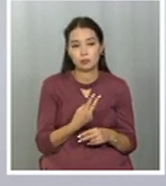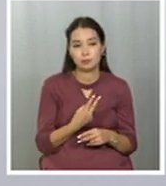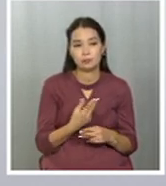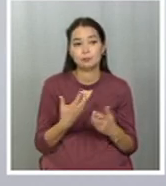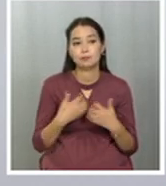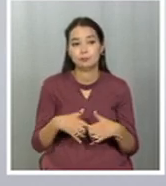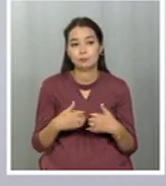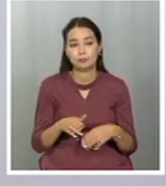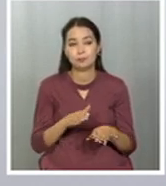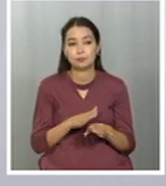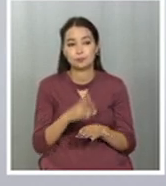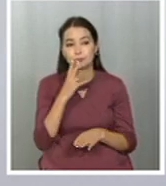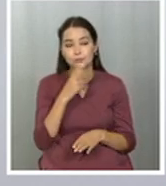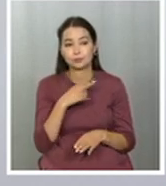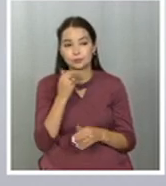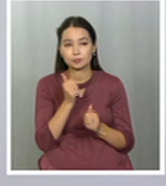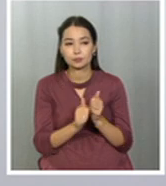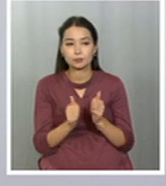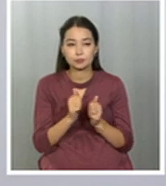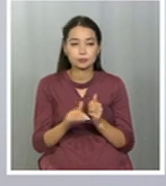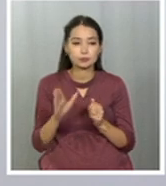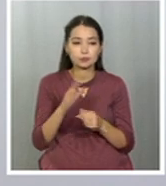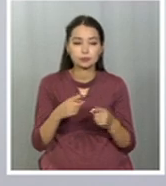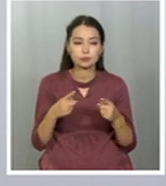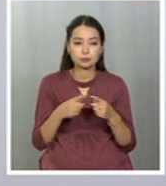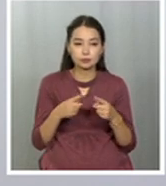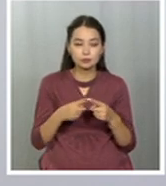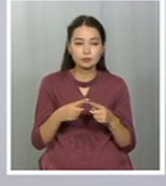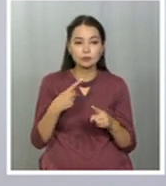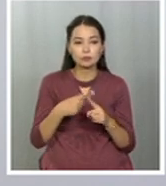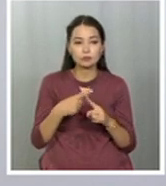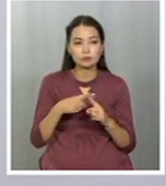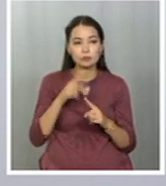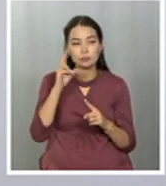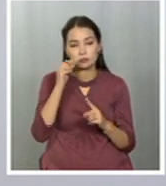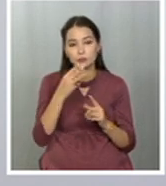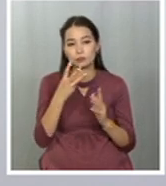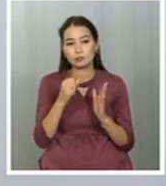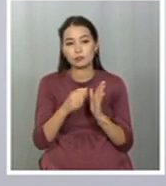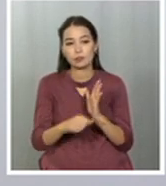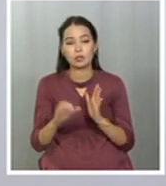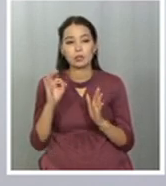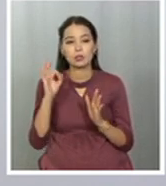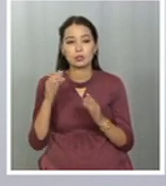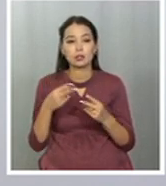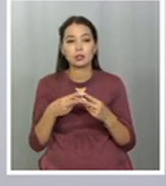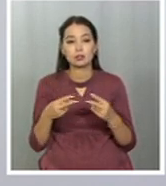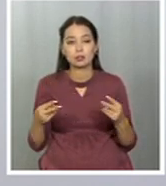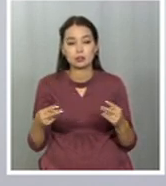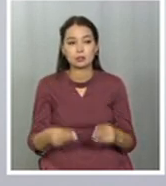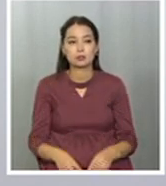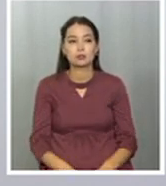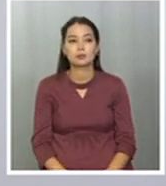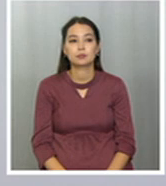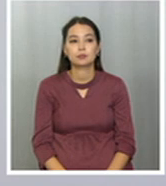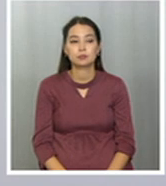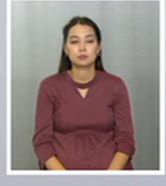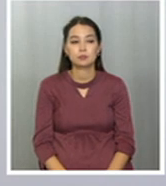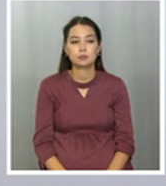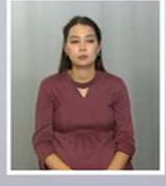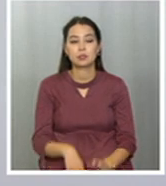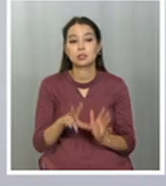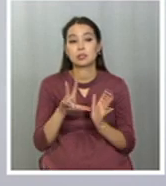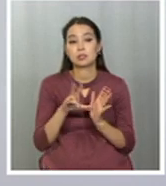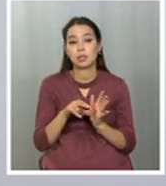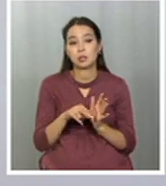аламыз. Яғни әрбір бұрыштың қосындысының барлығы 360-қа тең. Демек, бұны енді біз геометриялық